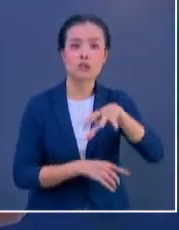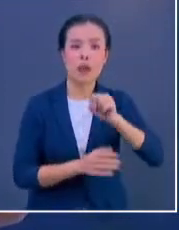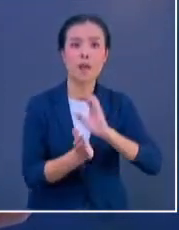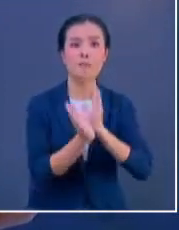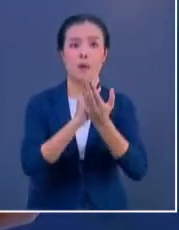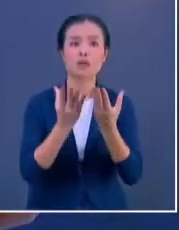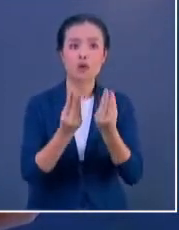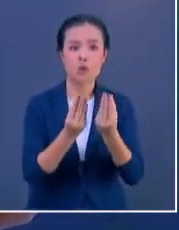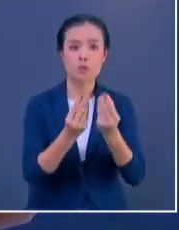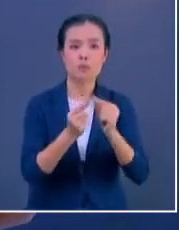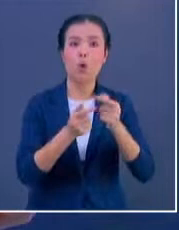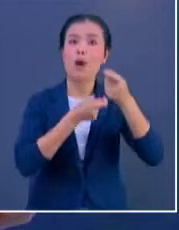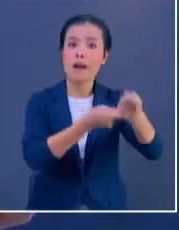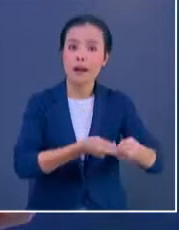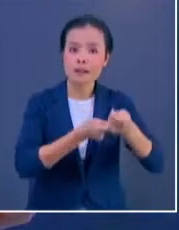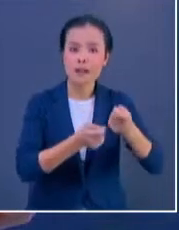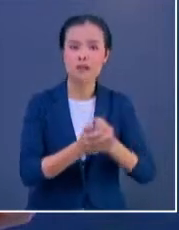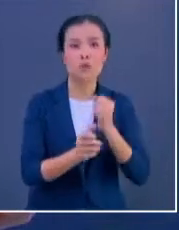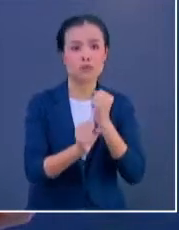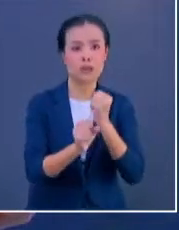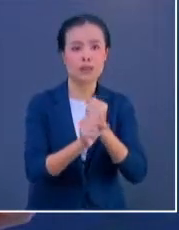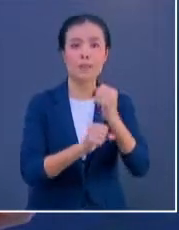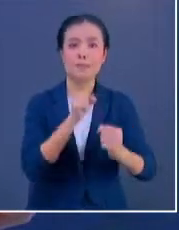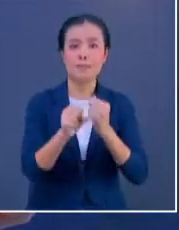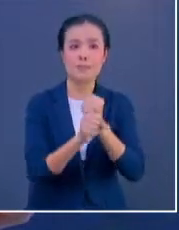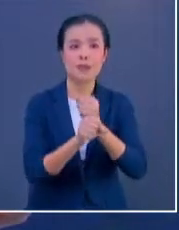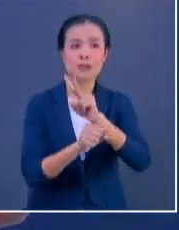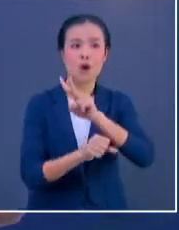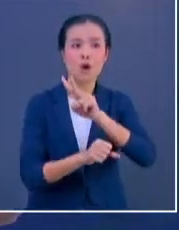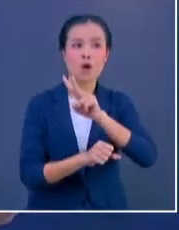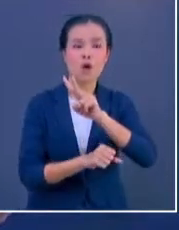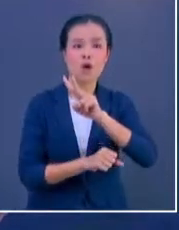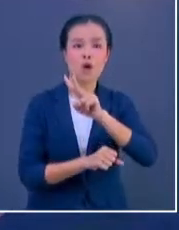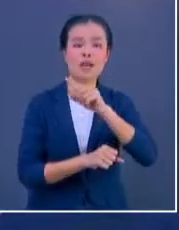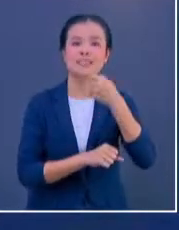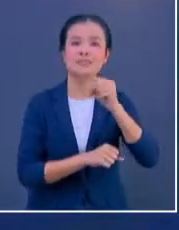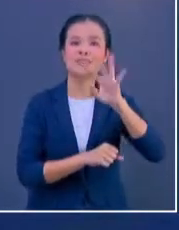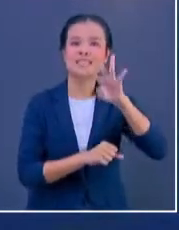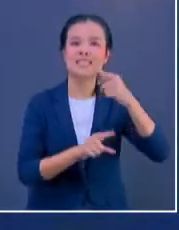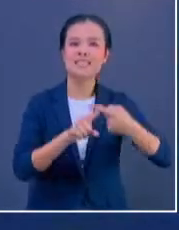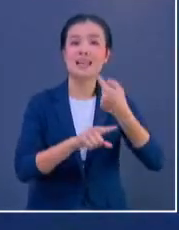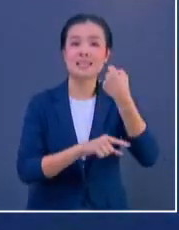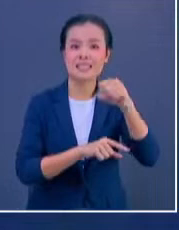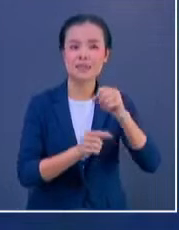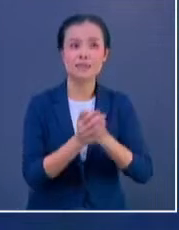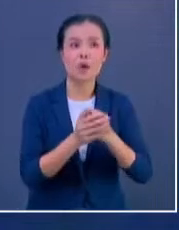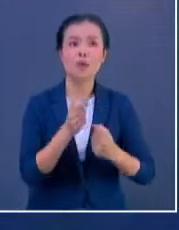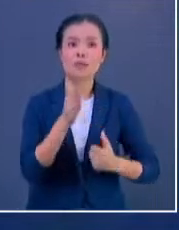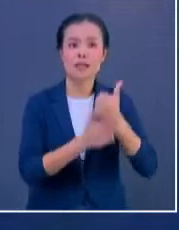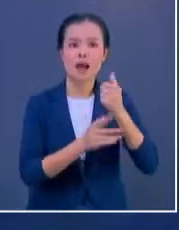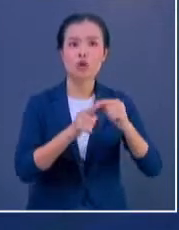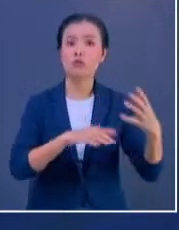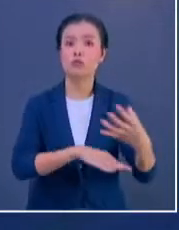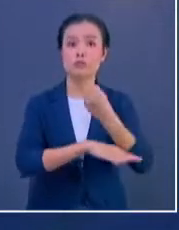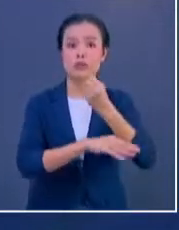ที่ดินเพื่อการเกษตรกรรมนะซึ่งตั้งขึ้นมาตั้งแต่ปี2518 ครับ คือหลัง14ตุลาที่ประชาชนได้รับชัยชนะจากเผด็จการอะไรพว